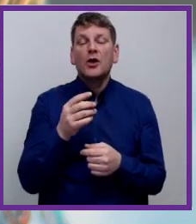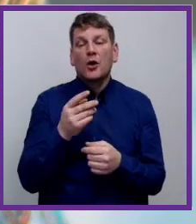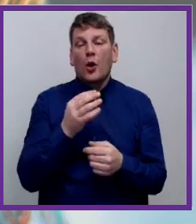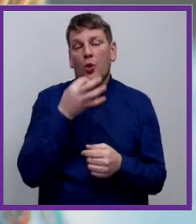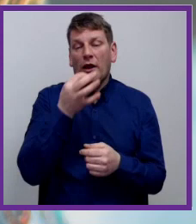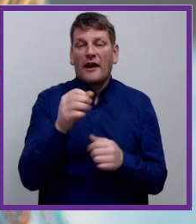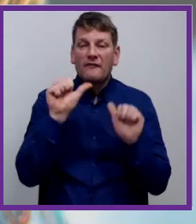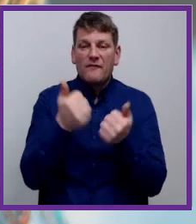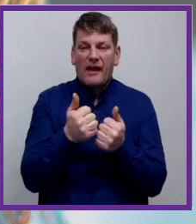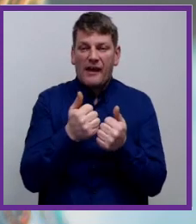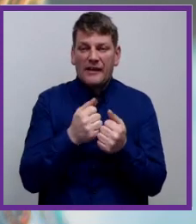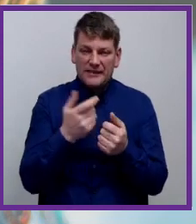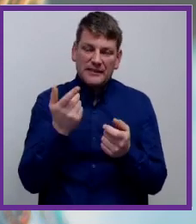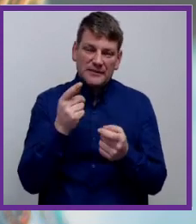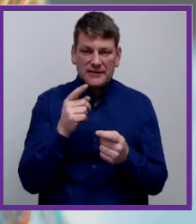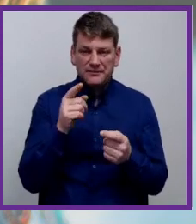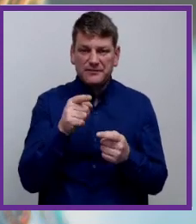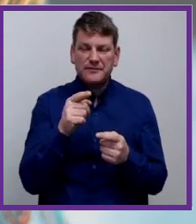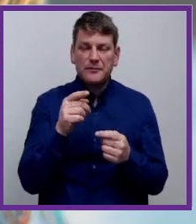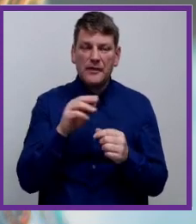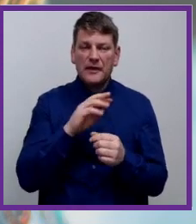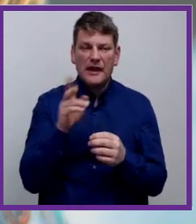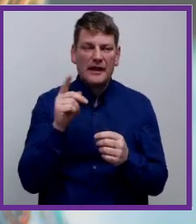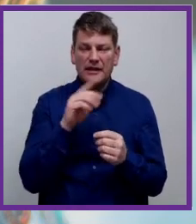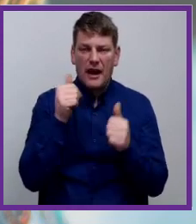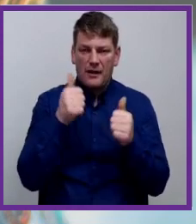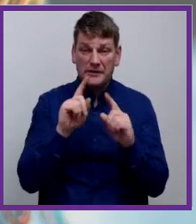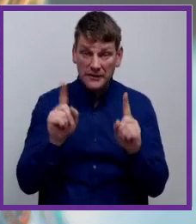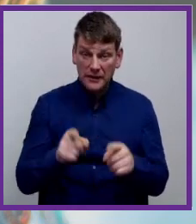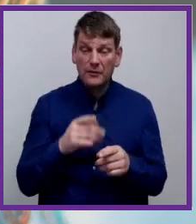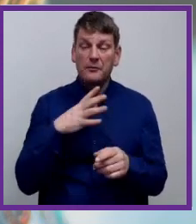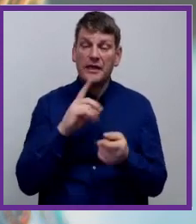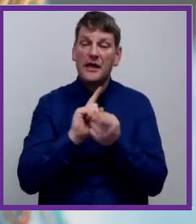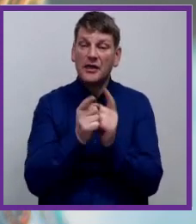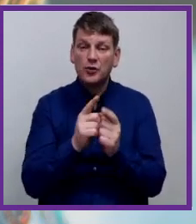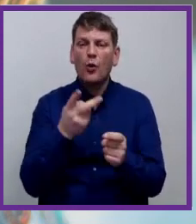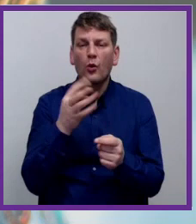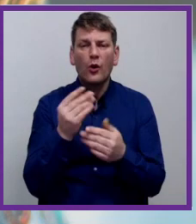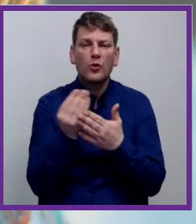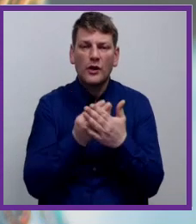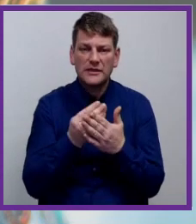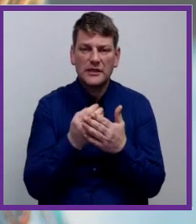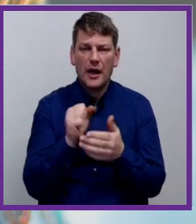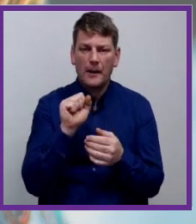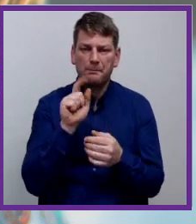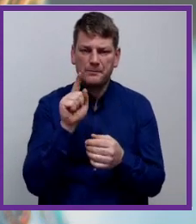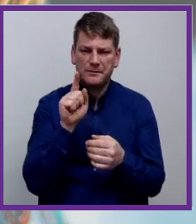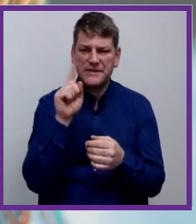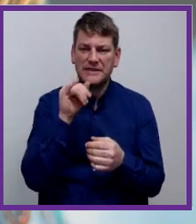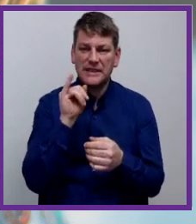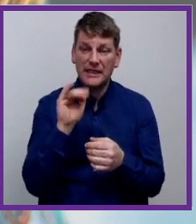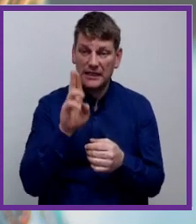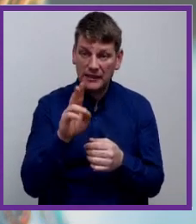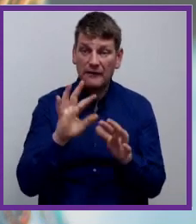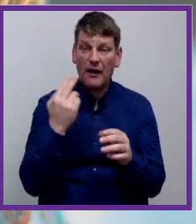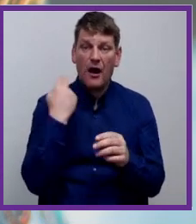neķītrības, jeb angliski obscenities. Un bija jāiztulko, ko īsti nozīmē obscene, un vai